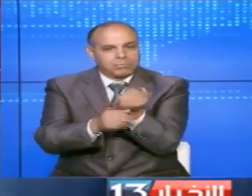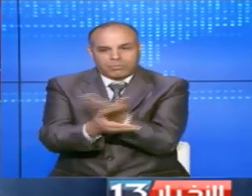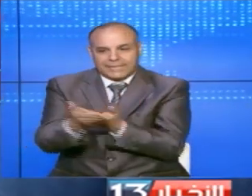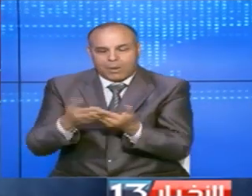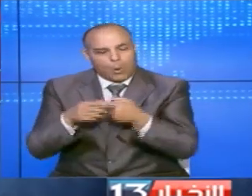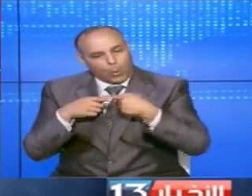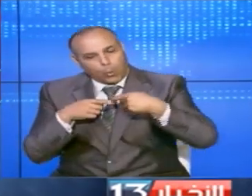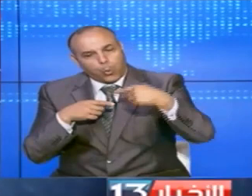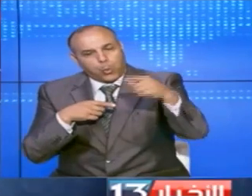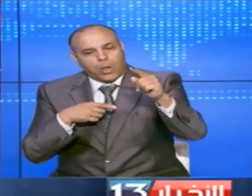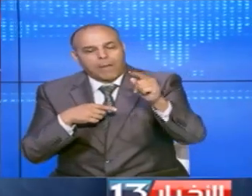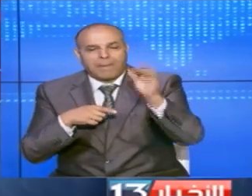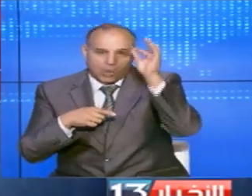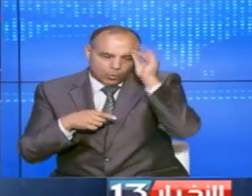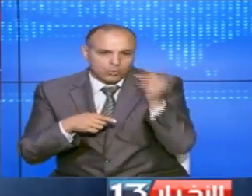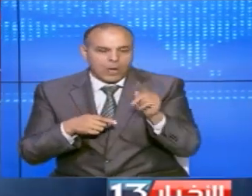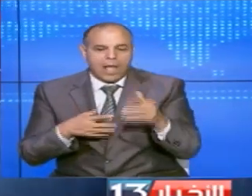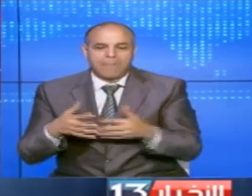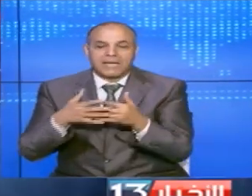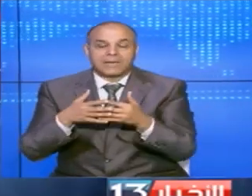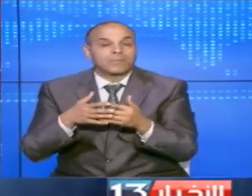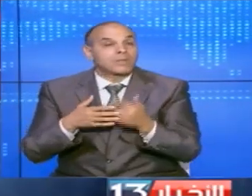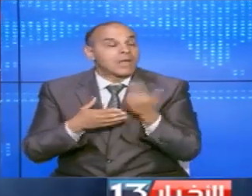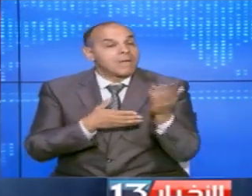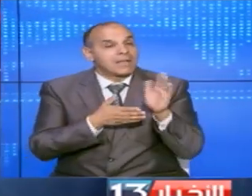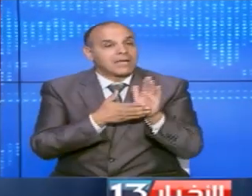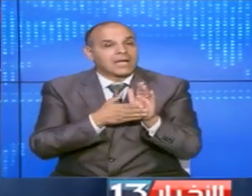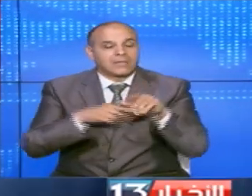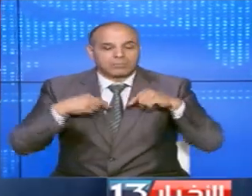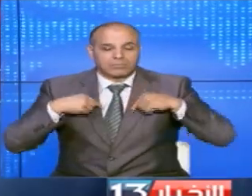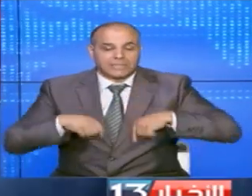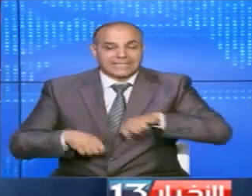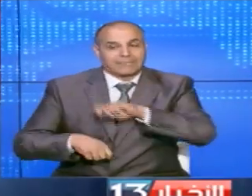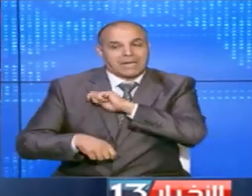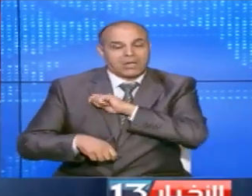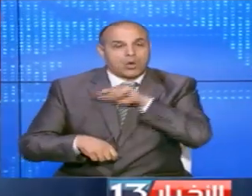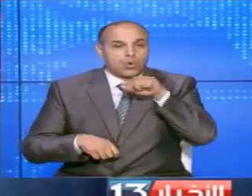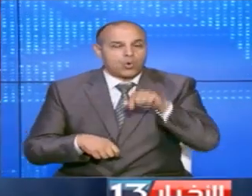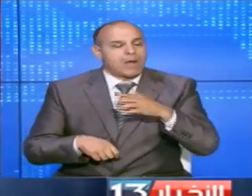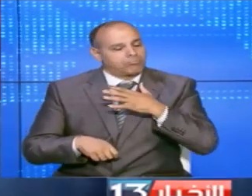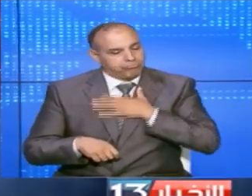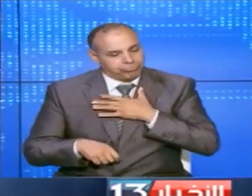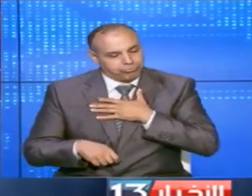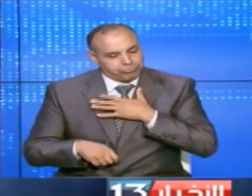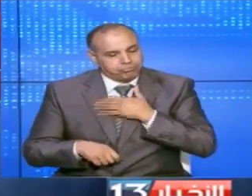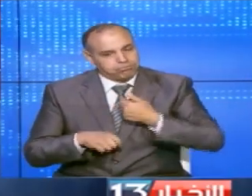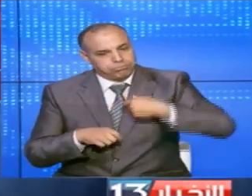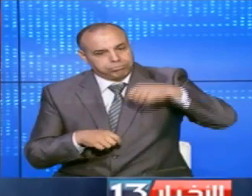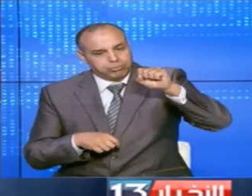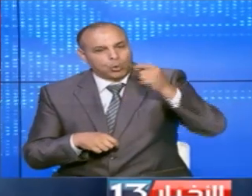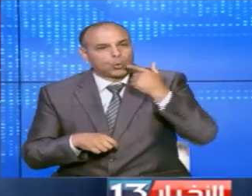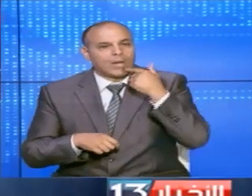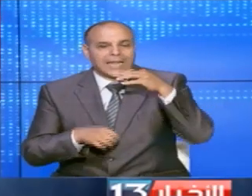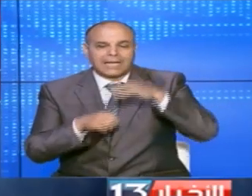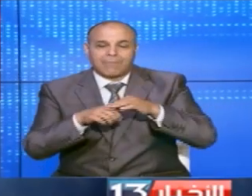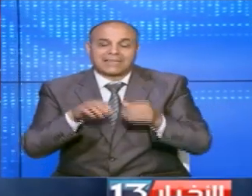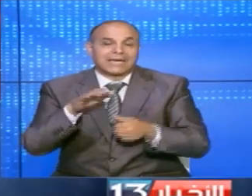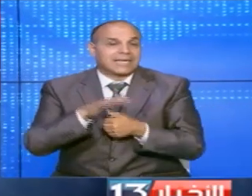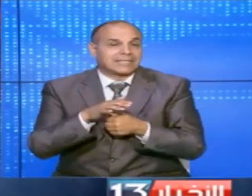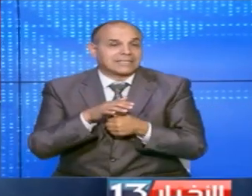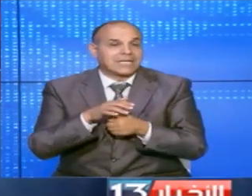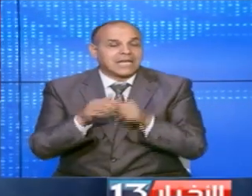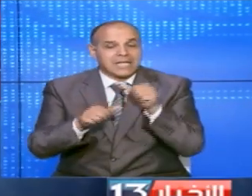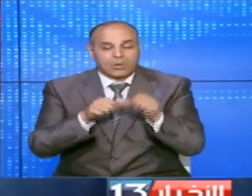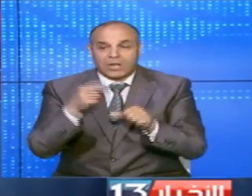الطويل الامد بين البلدين كما تقدمت الحكومه الاسبانيه اليوم بتهانيها للفائز بالانتخابات الرئاسيه في